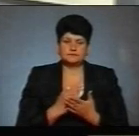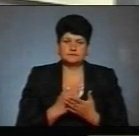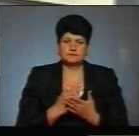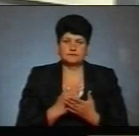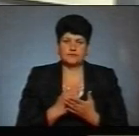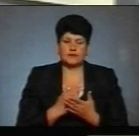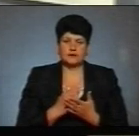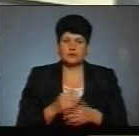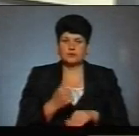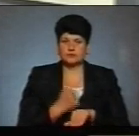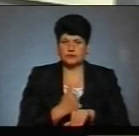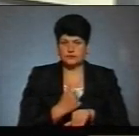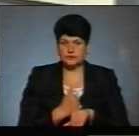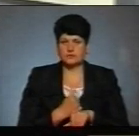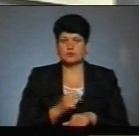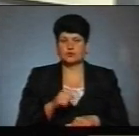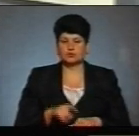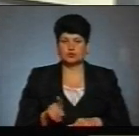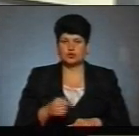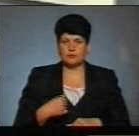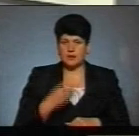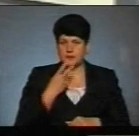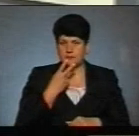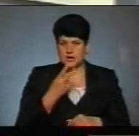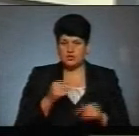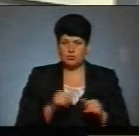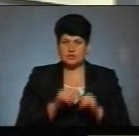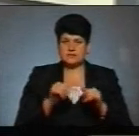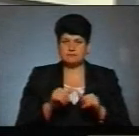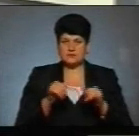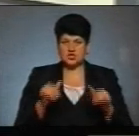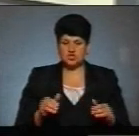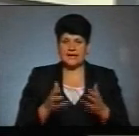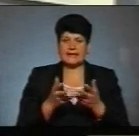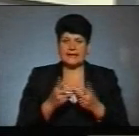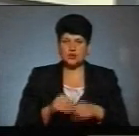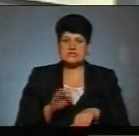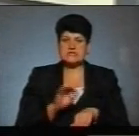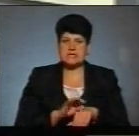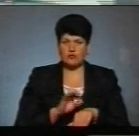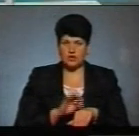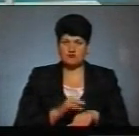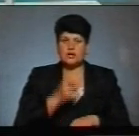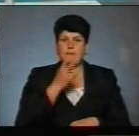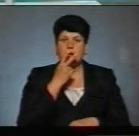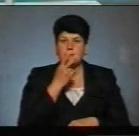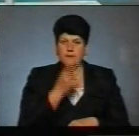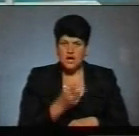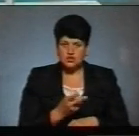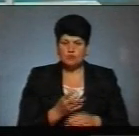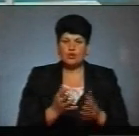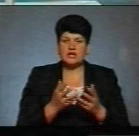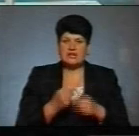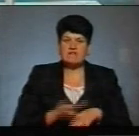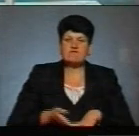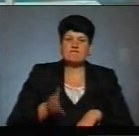десь такими ключовими, тому що ми бачимо збільшення кількості захворівших, ми бачимо збільшення кількості